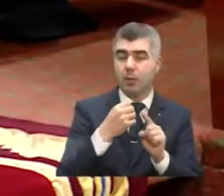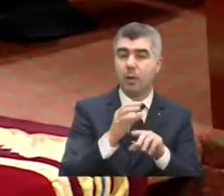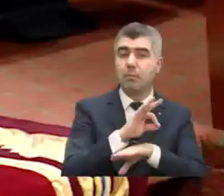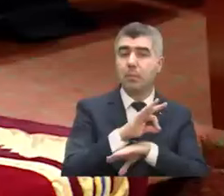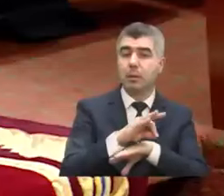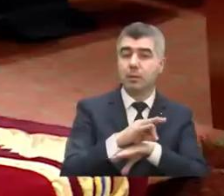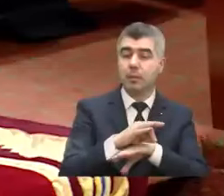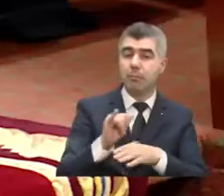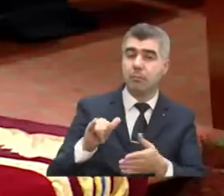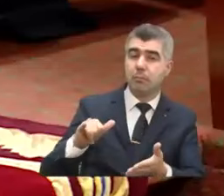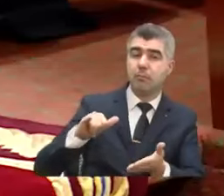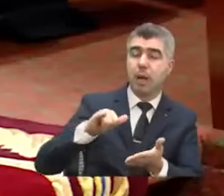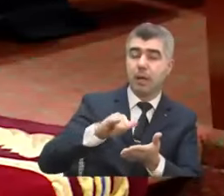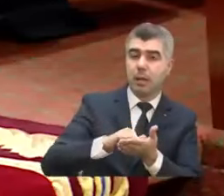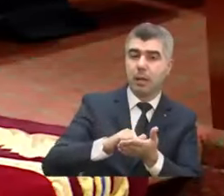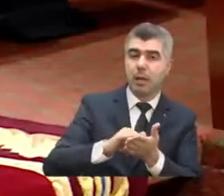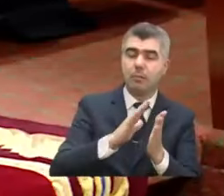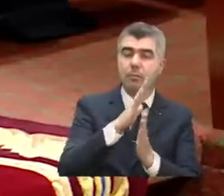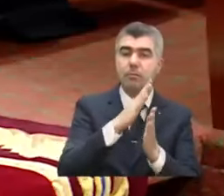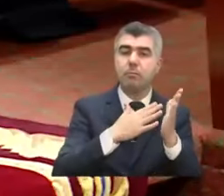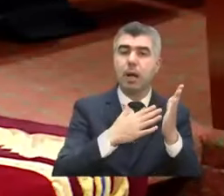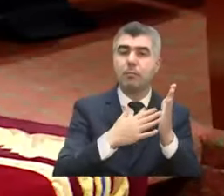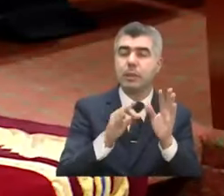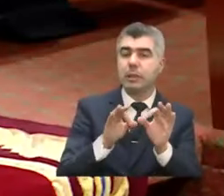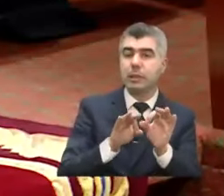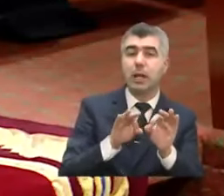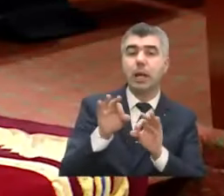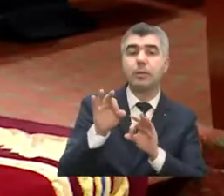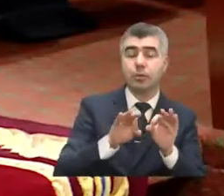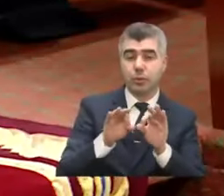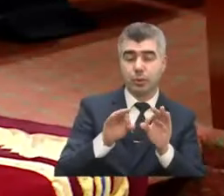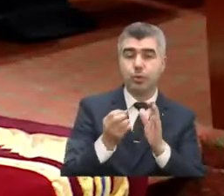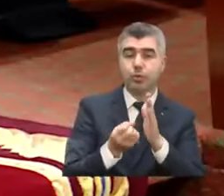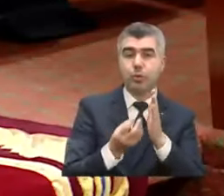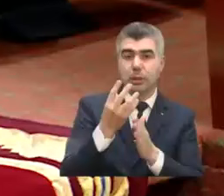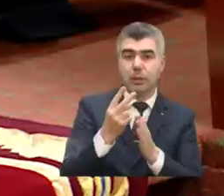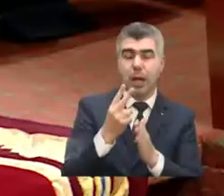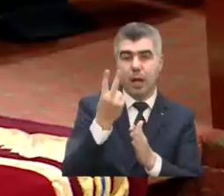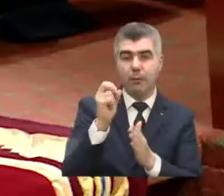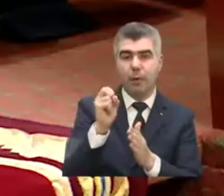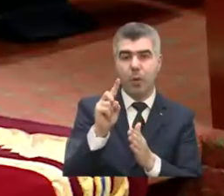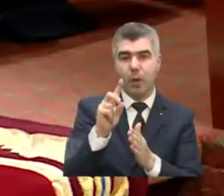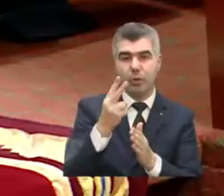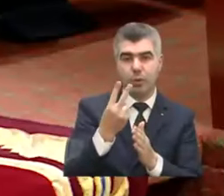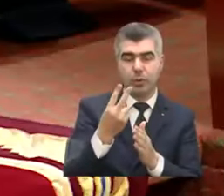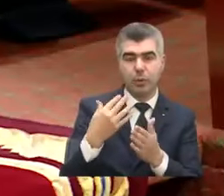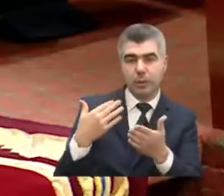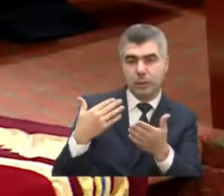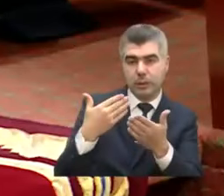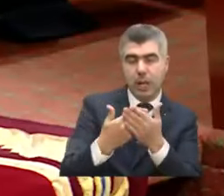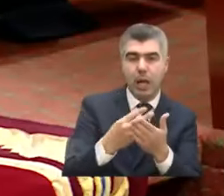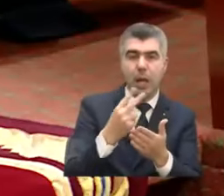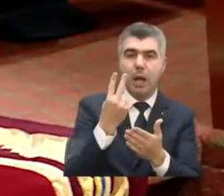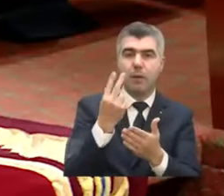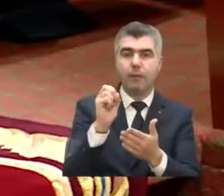للمطارات وضع خطة استراتيجية جديدة للفترة ما بين 2021 و2025.